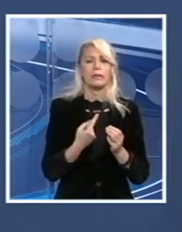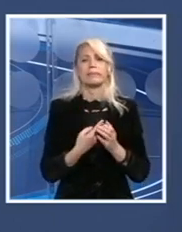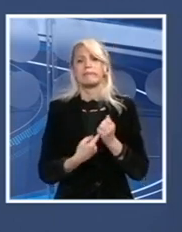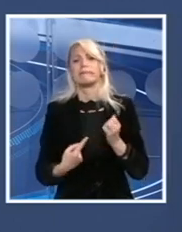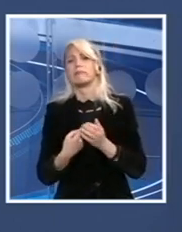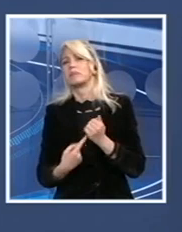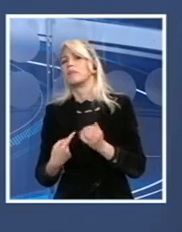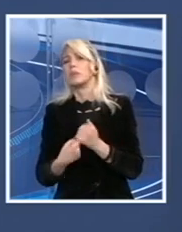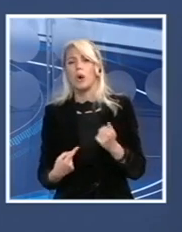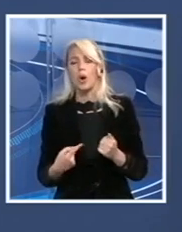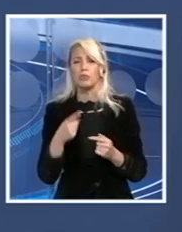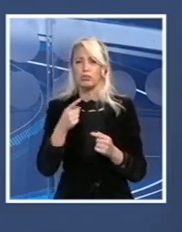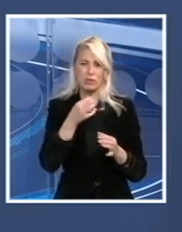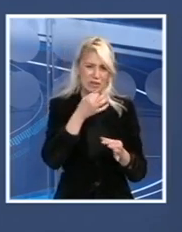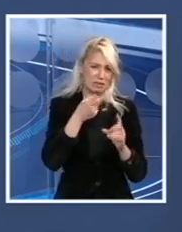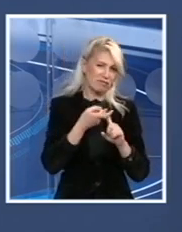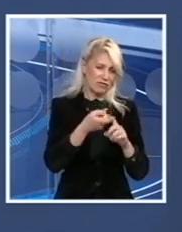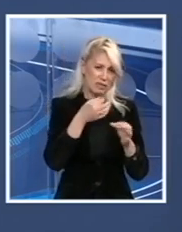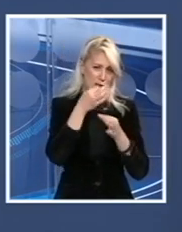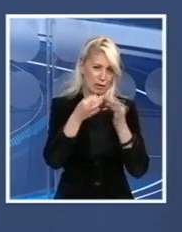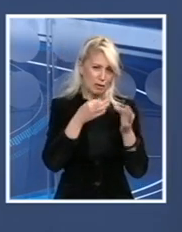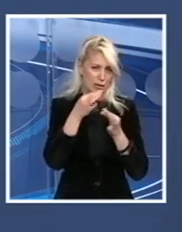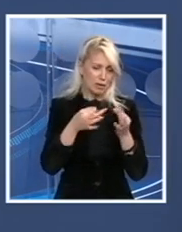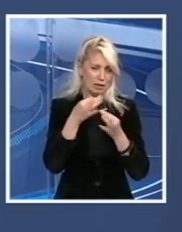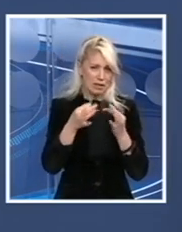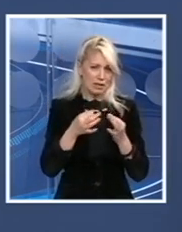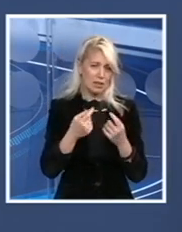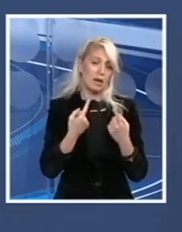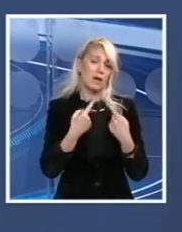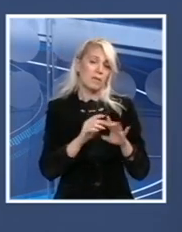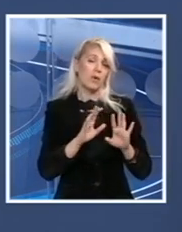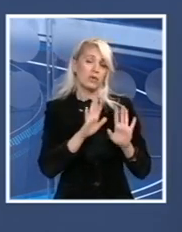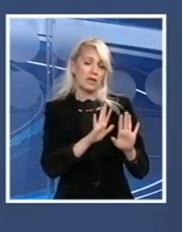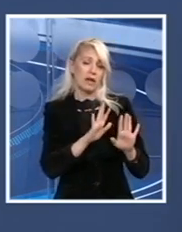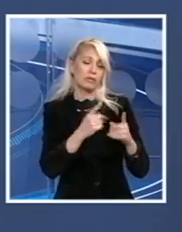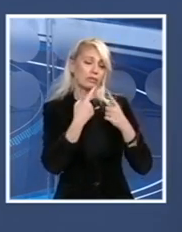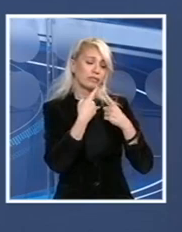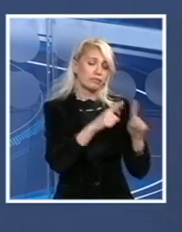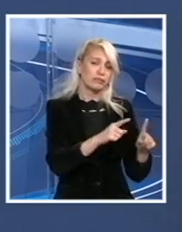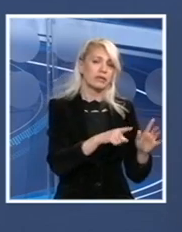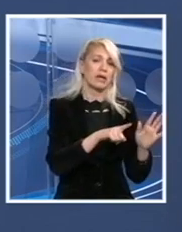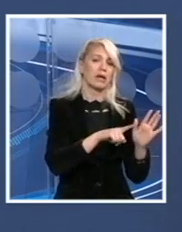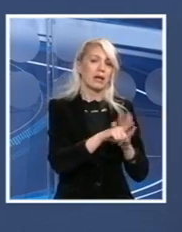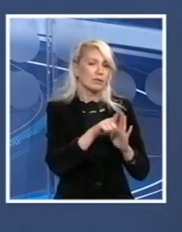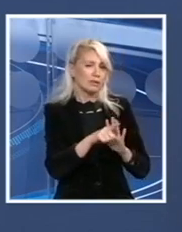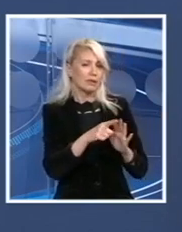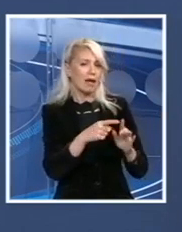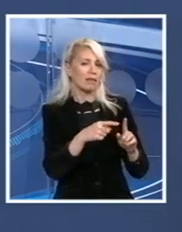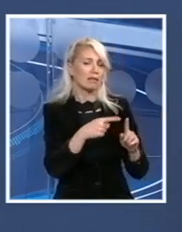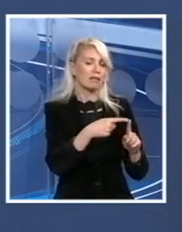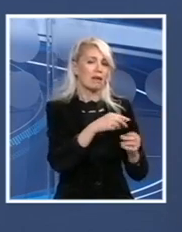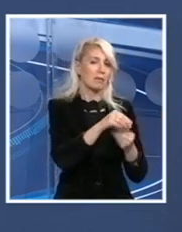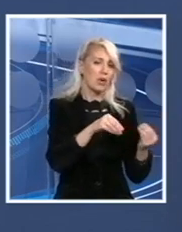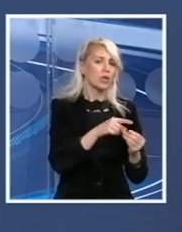testiranjima, pogotovo u tim etičkim problemima kada su u pitanju saopštavanje rezultata, da će svi da